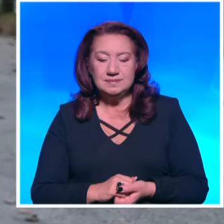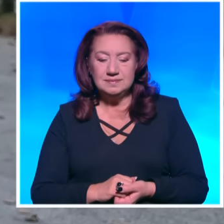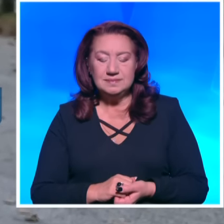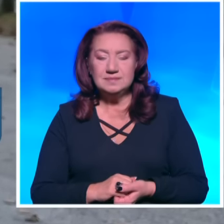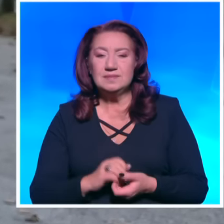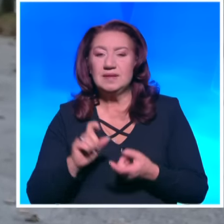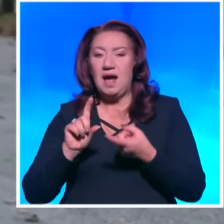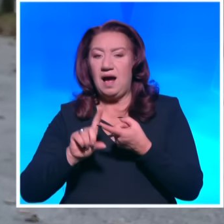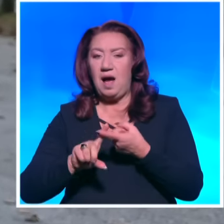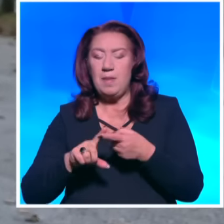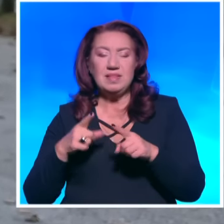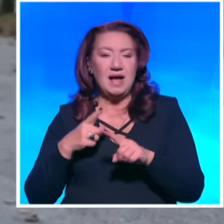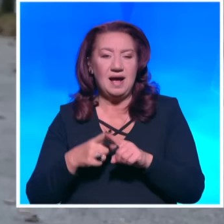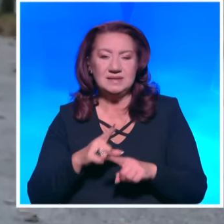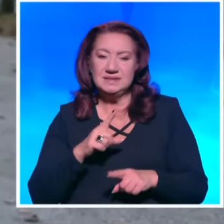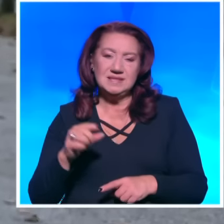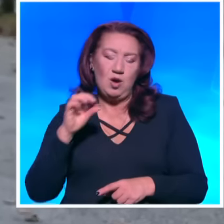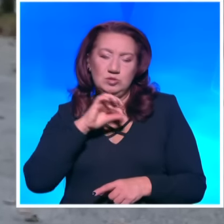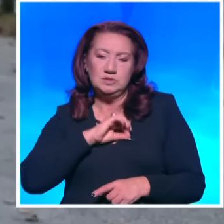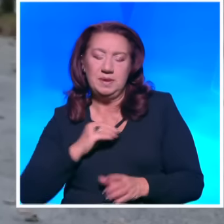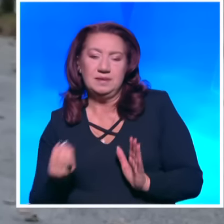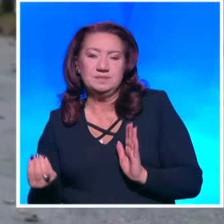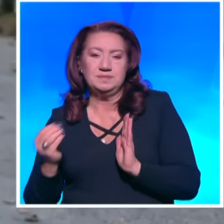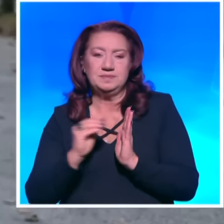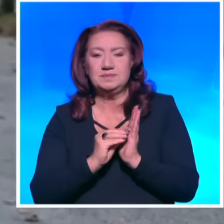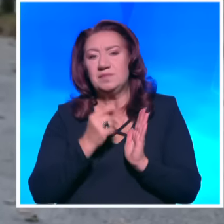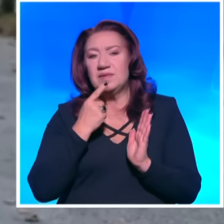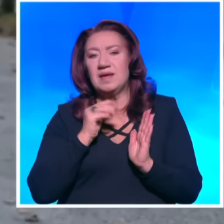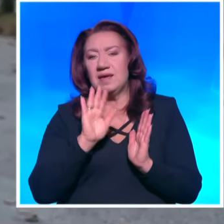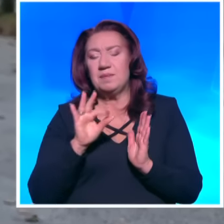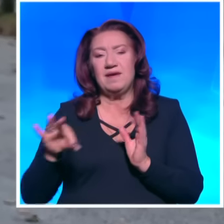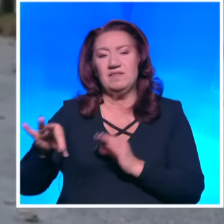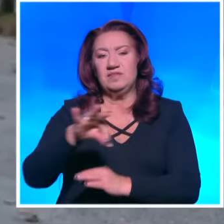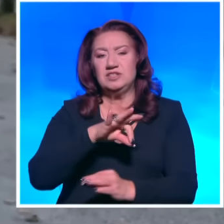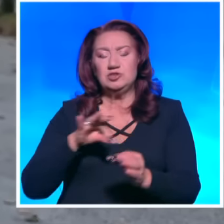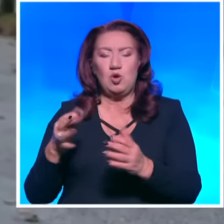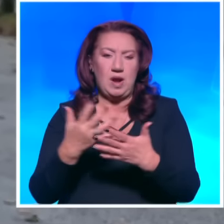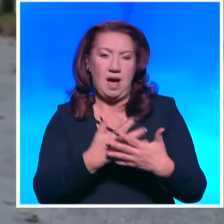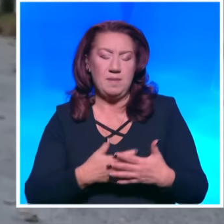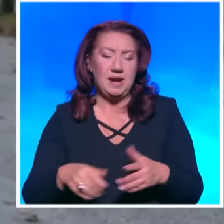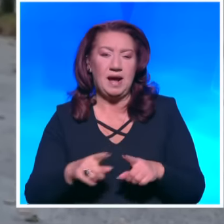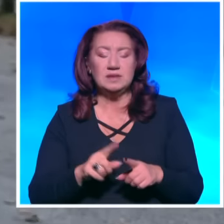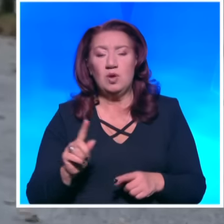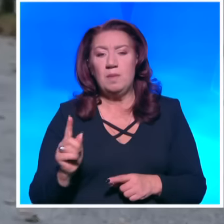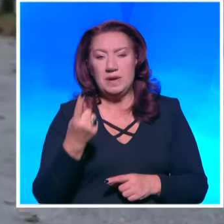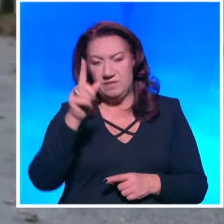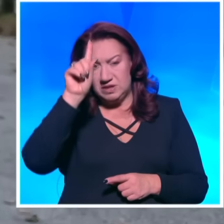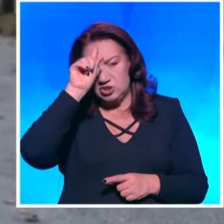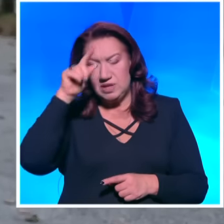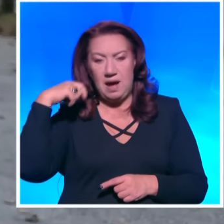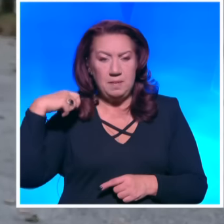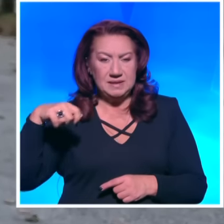Камала Харис не успя да запише името си в историята на Съединените щати като първата жена президент.